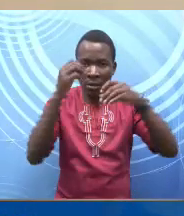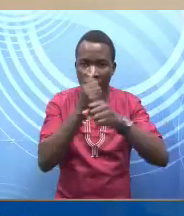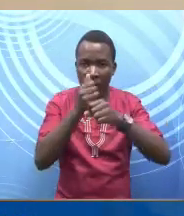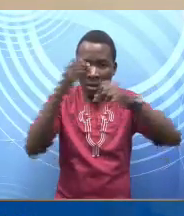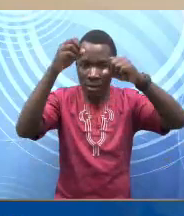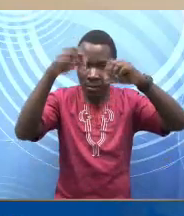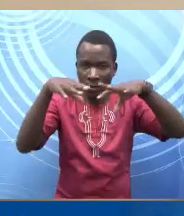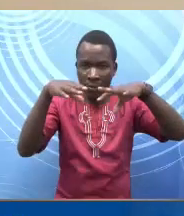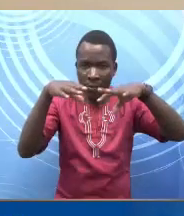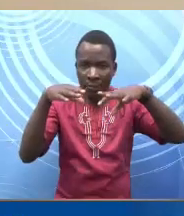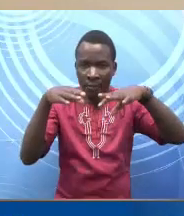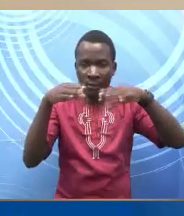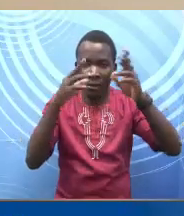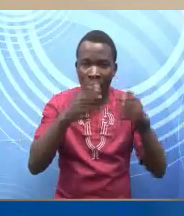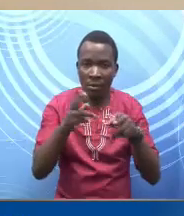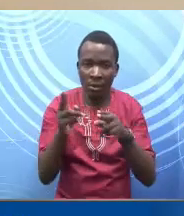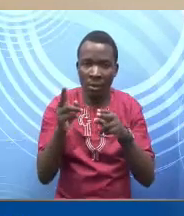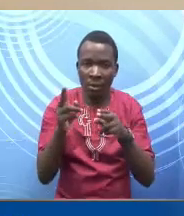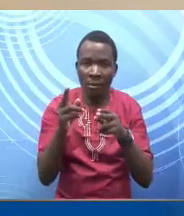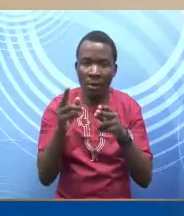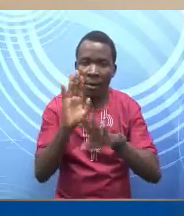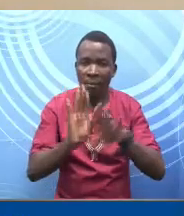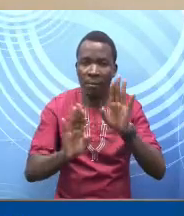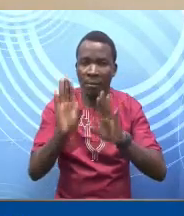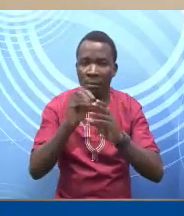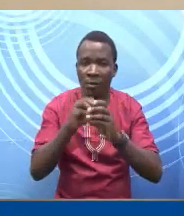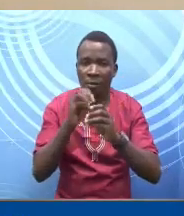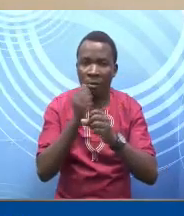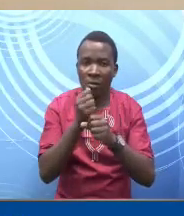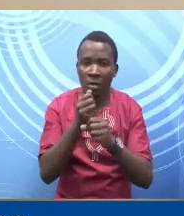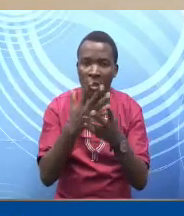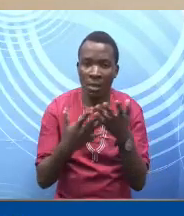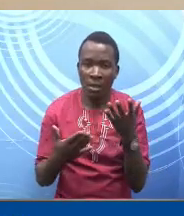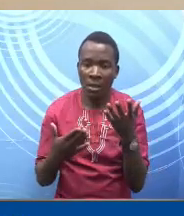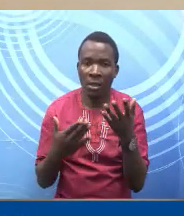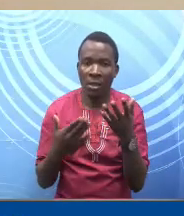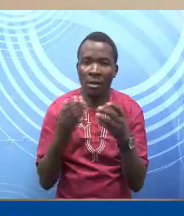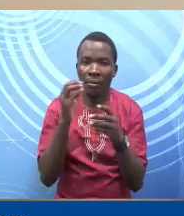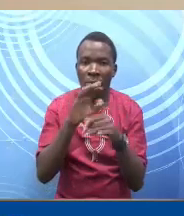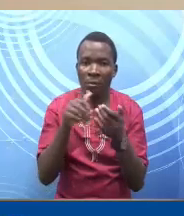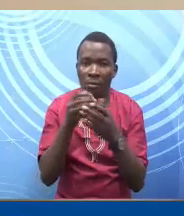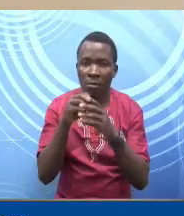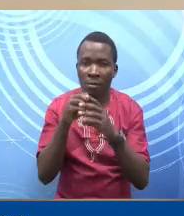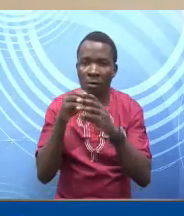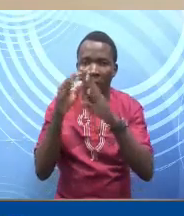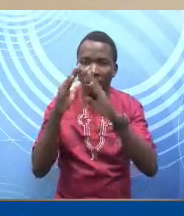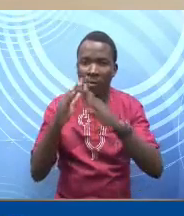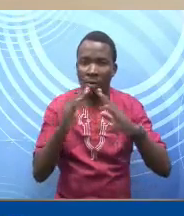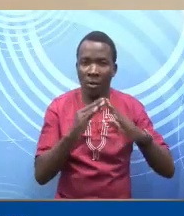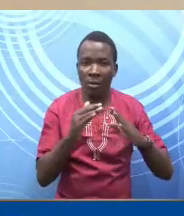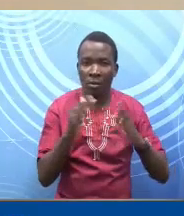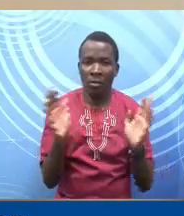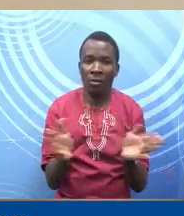ahabona n'ubundi baba baragize uruhare mu gukora ayo maliste abashonje baba bazwi mu mudugudu tunashishikariza